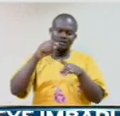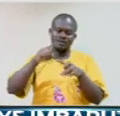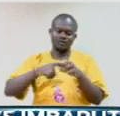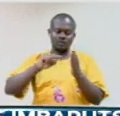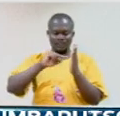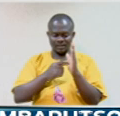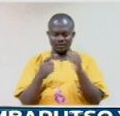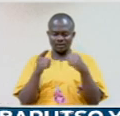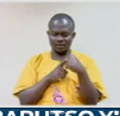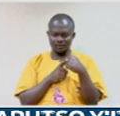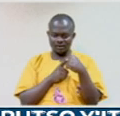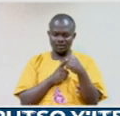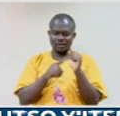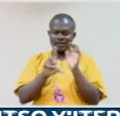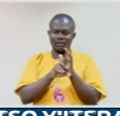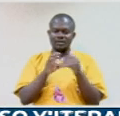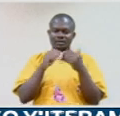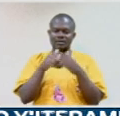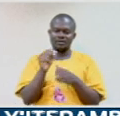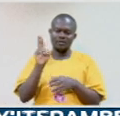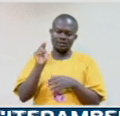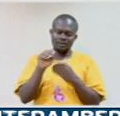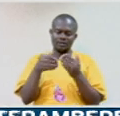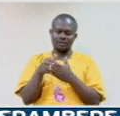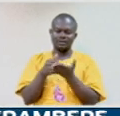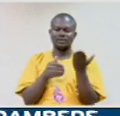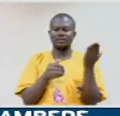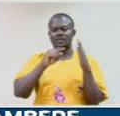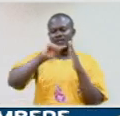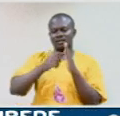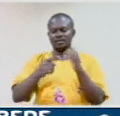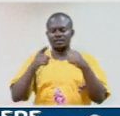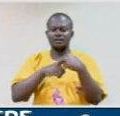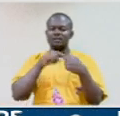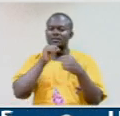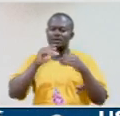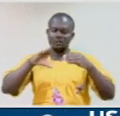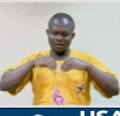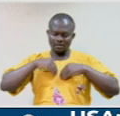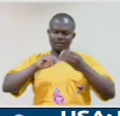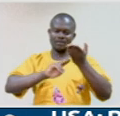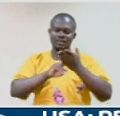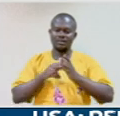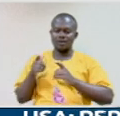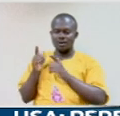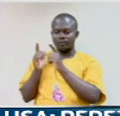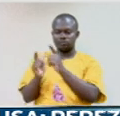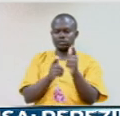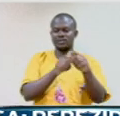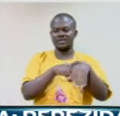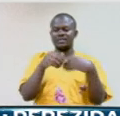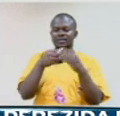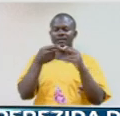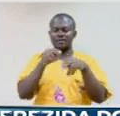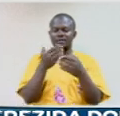ingingo ya gatandatu y'amategeko agenga umuryango w'abibumbye iyo ngingo ya gatandatu ntabwo yemera gukoresha intwaro igihe habaye